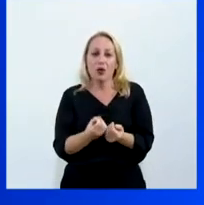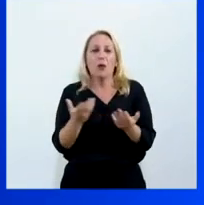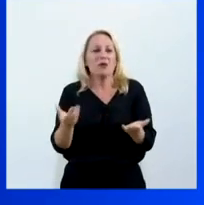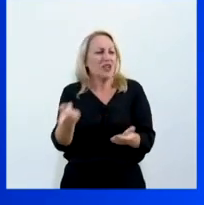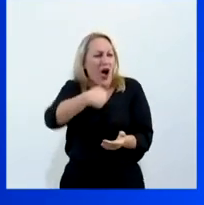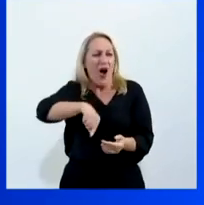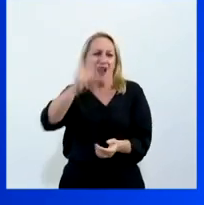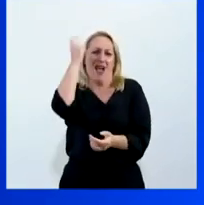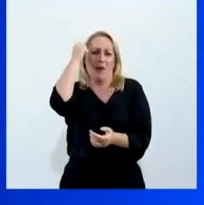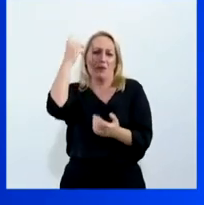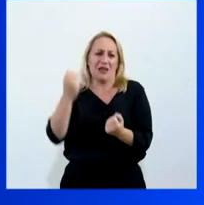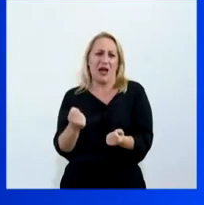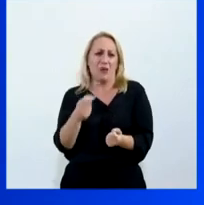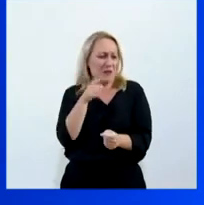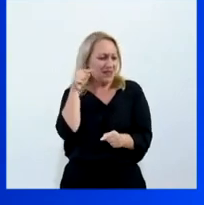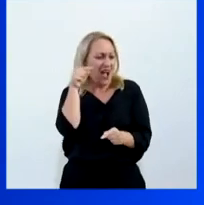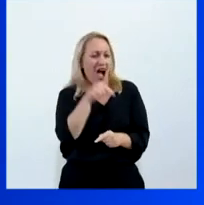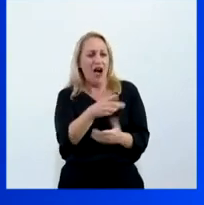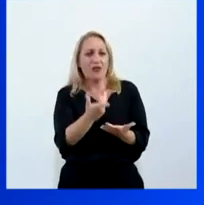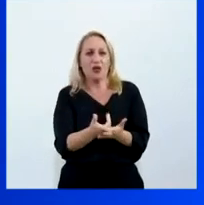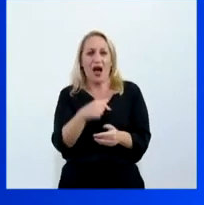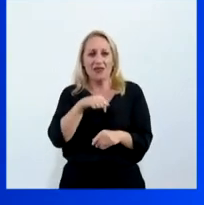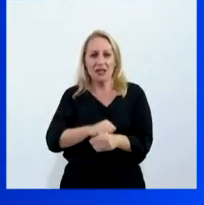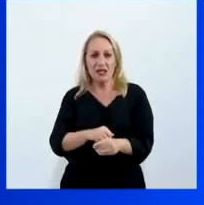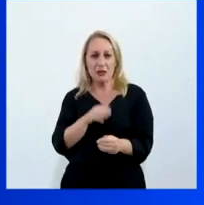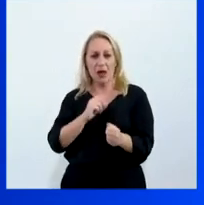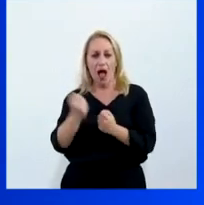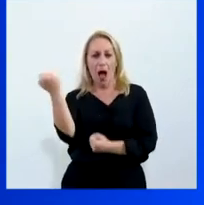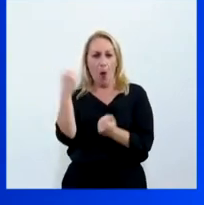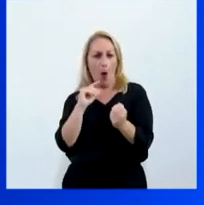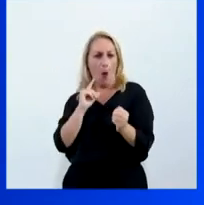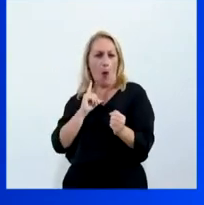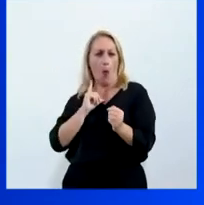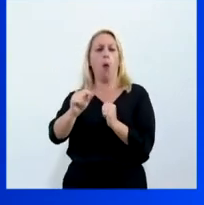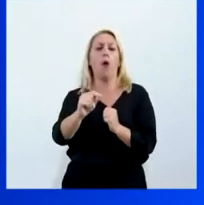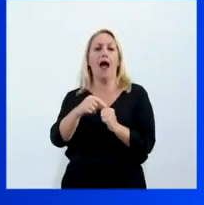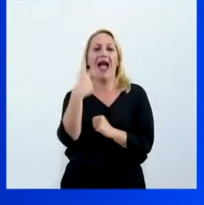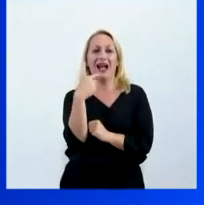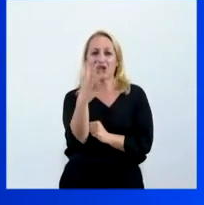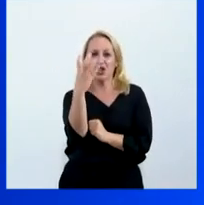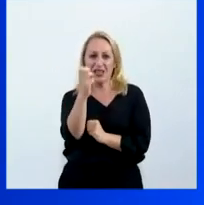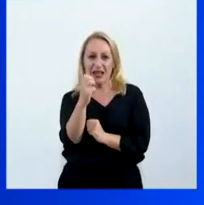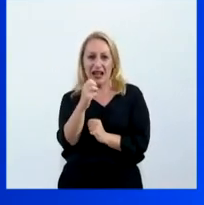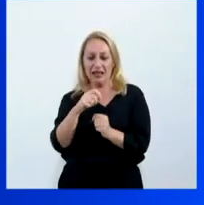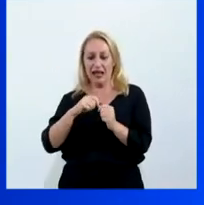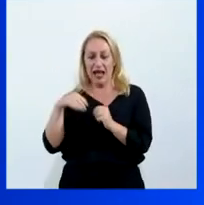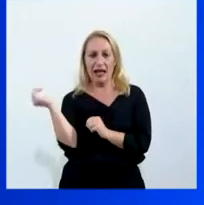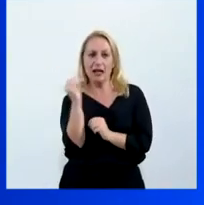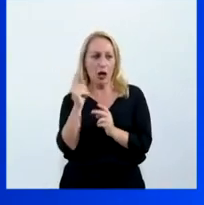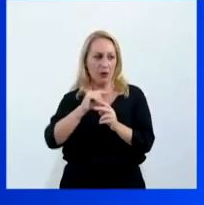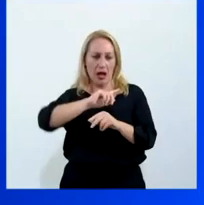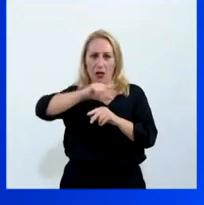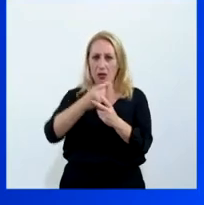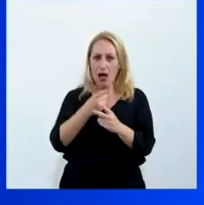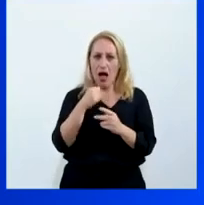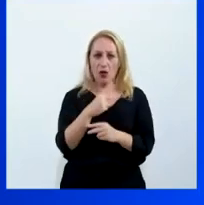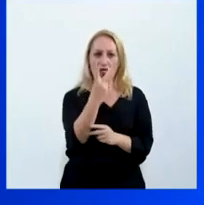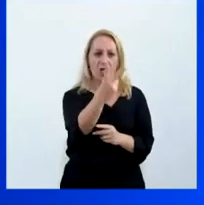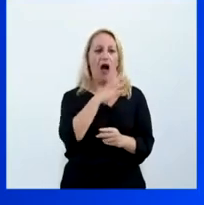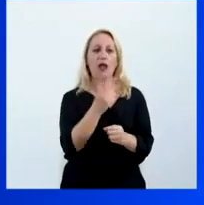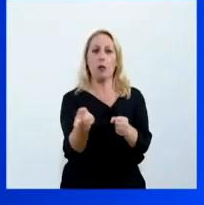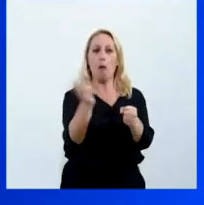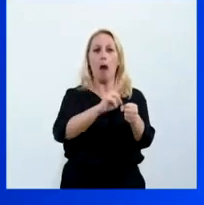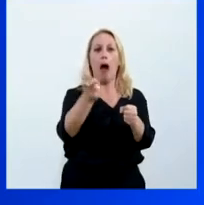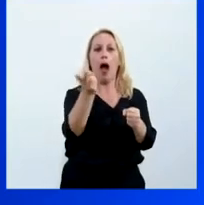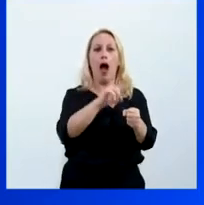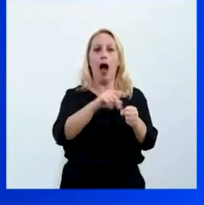και όλοι μας πιστεύω, για το συγκεκριμένο περιστατικό. Μπορεί να τρέχει με 140 χιλιόμετρα, να σκοτώνει δύο ανθρώπους και να καταλήγει να μην